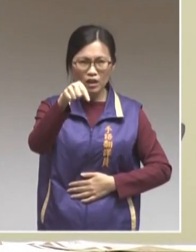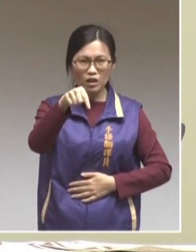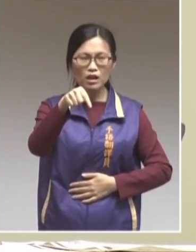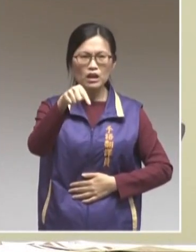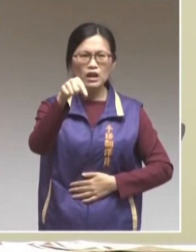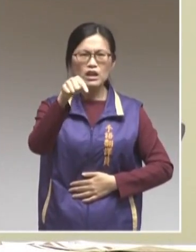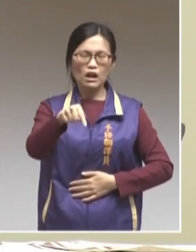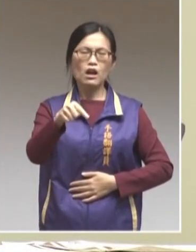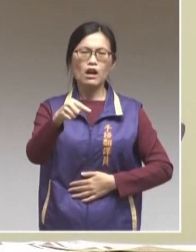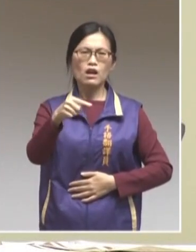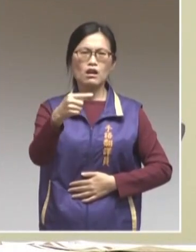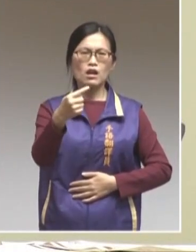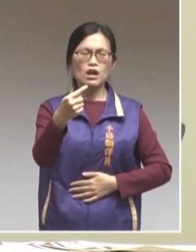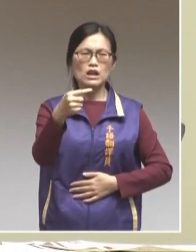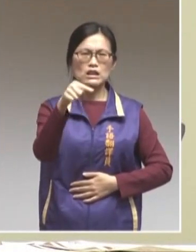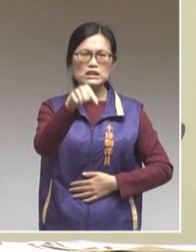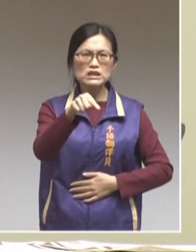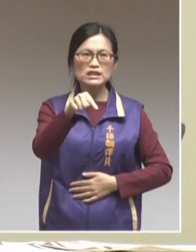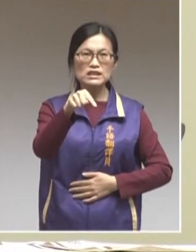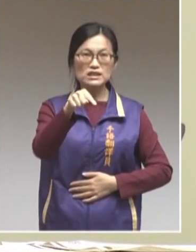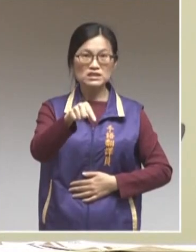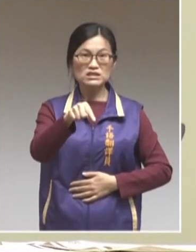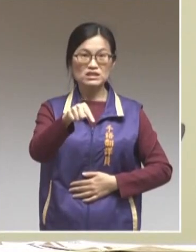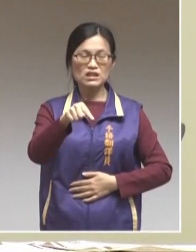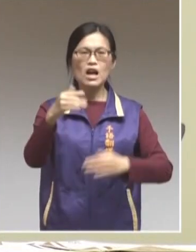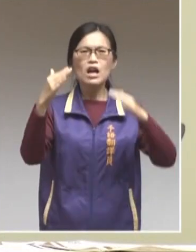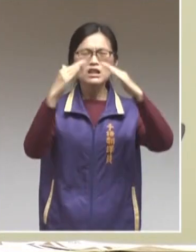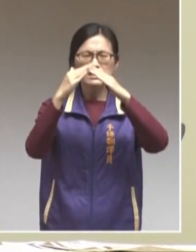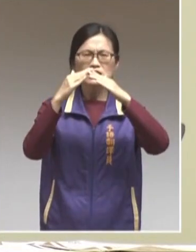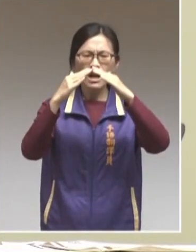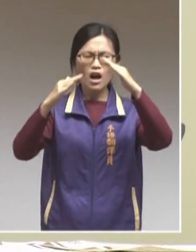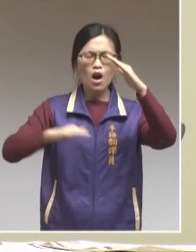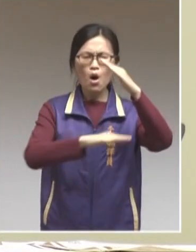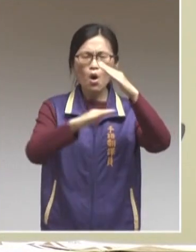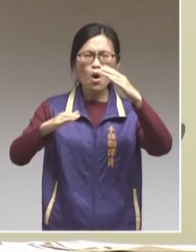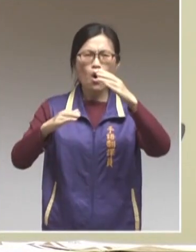有这位这个家庭家族的